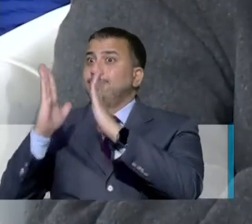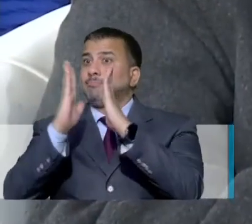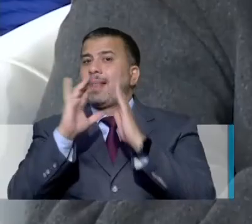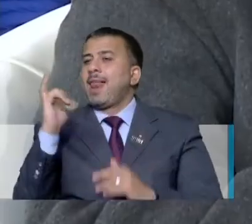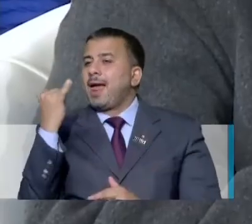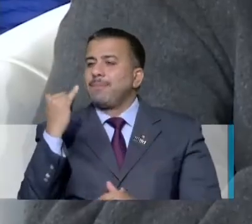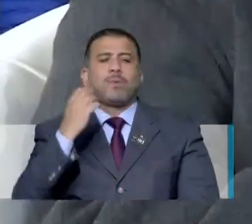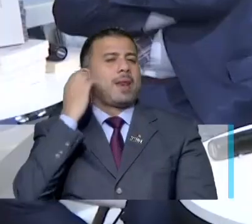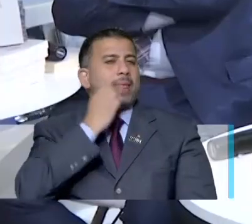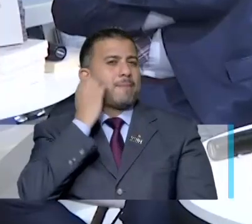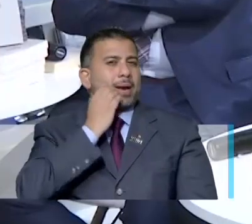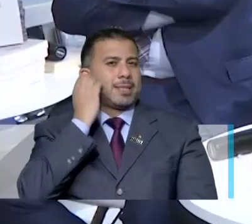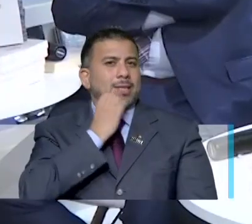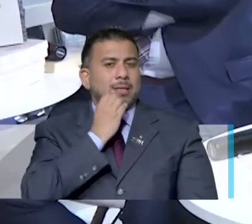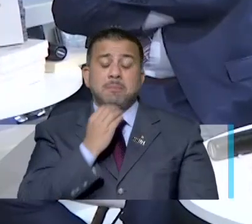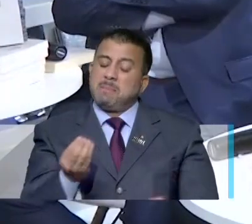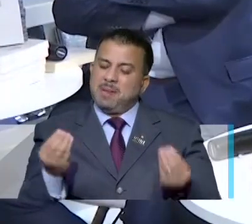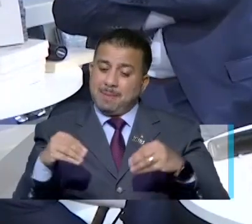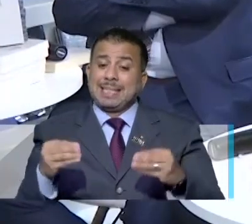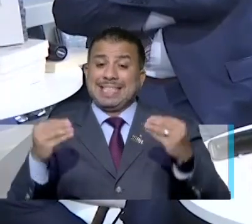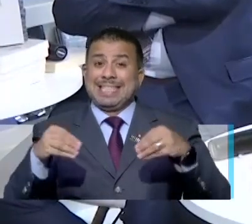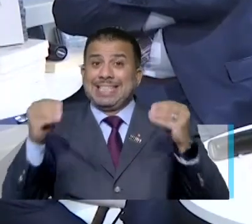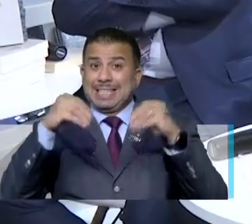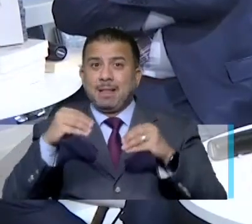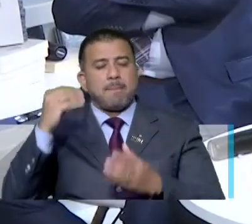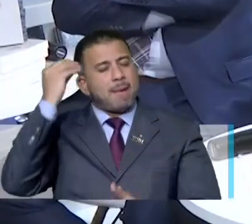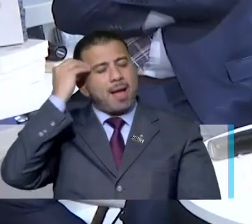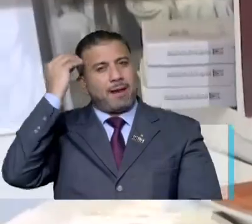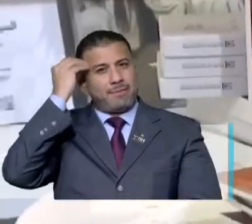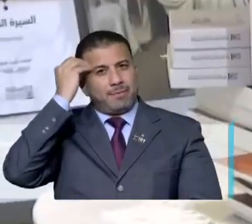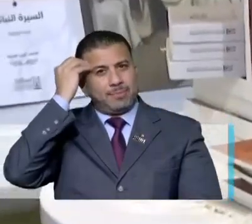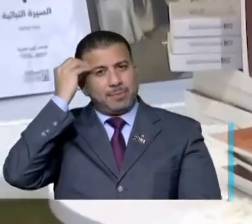العربية والإماراتية بالمزيد من المعارف.